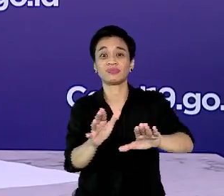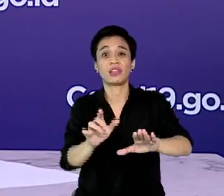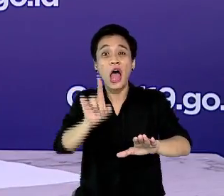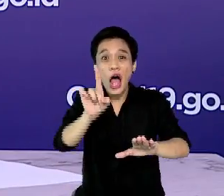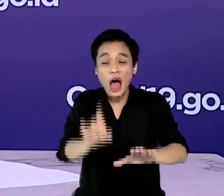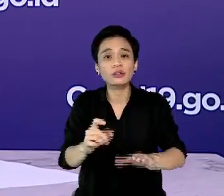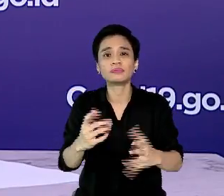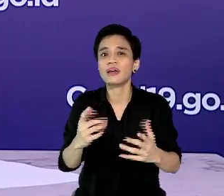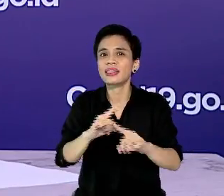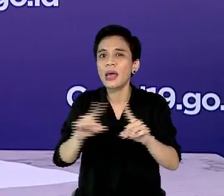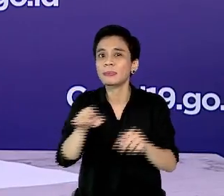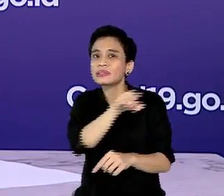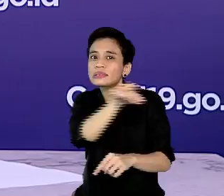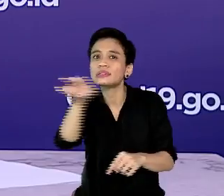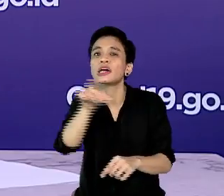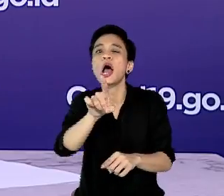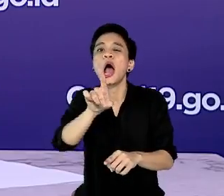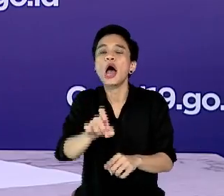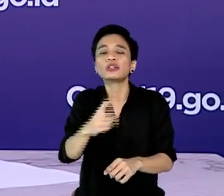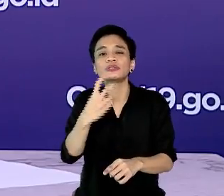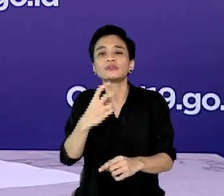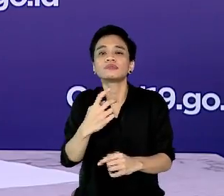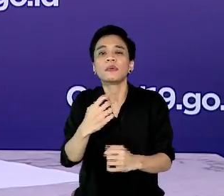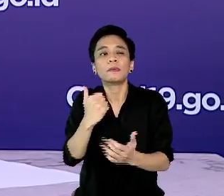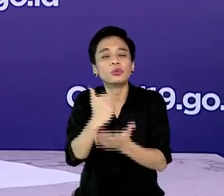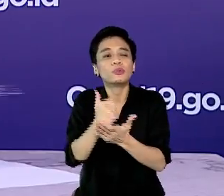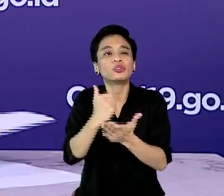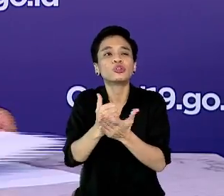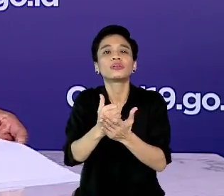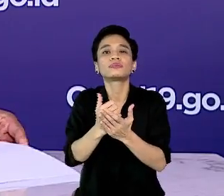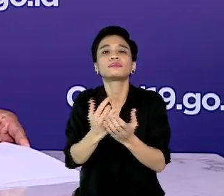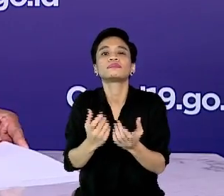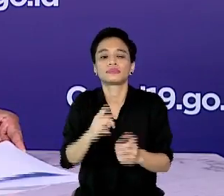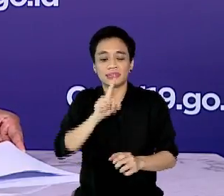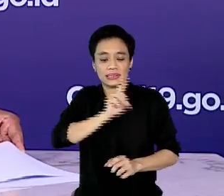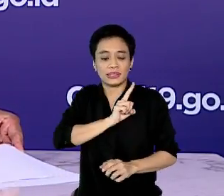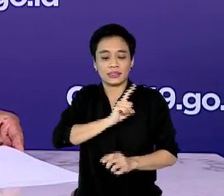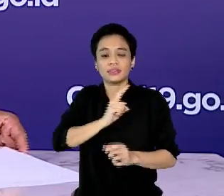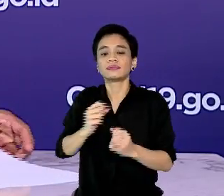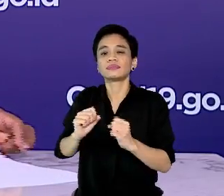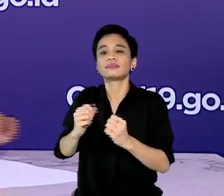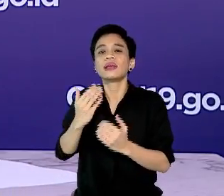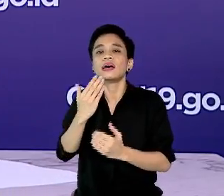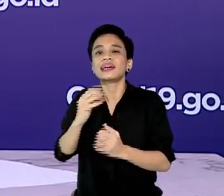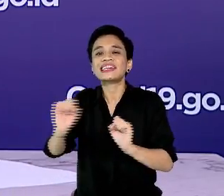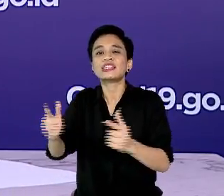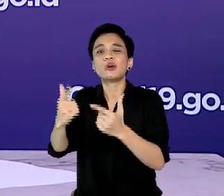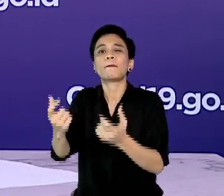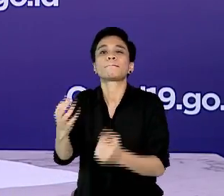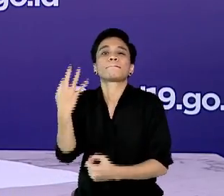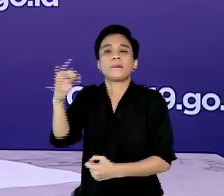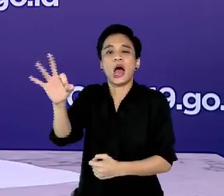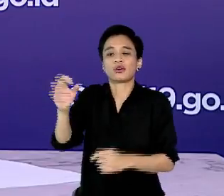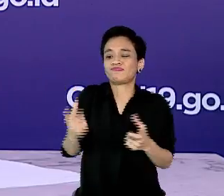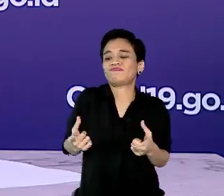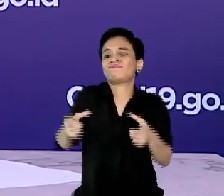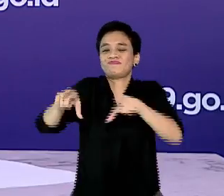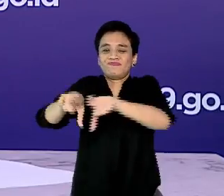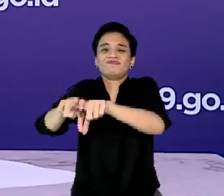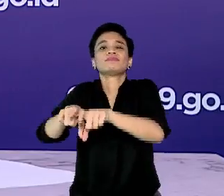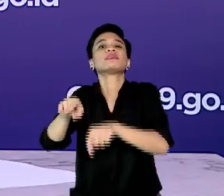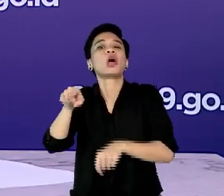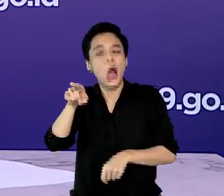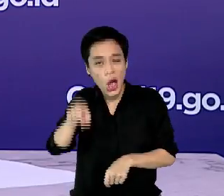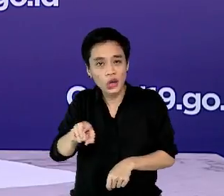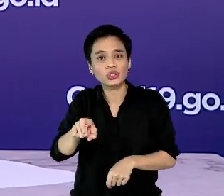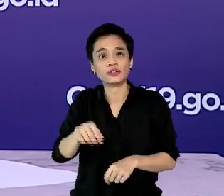beradaptasi dengan kebiasaan-kebiasaan baru ini secara berkelanjutan. Sebagai penutup, saya akan menyampaikan